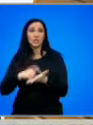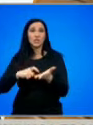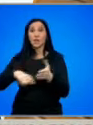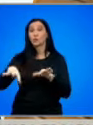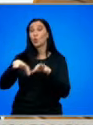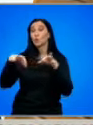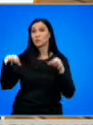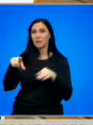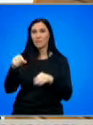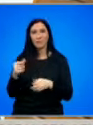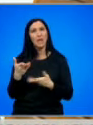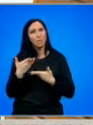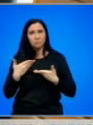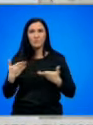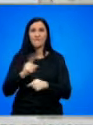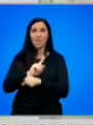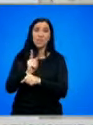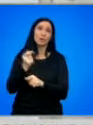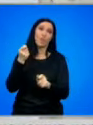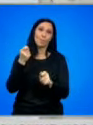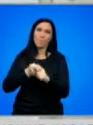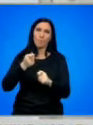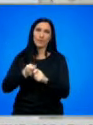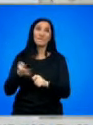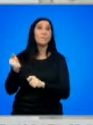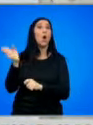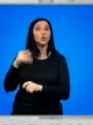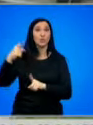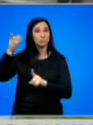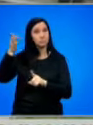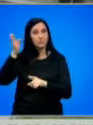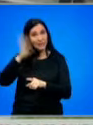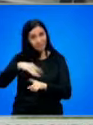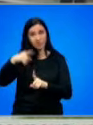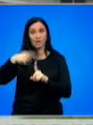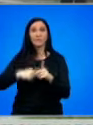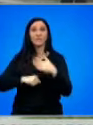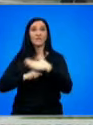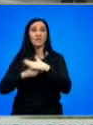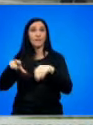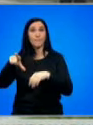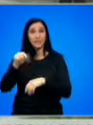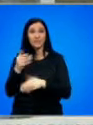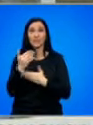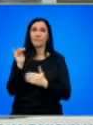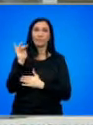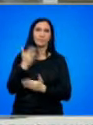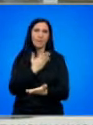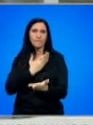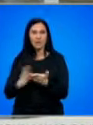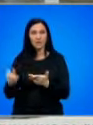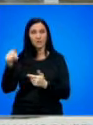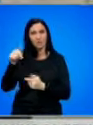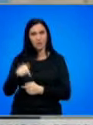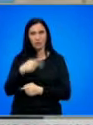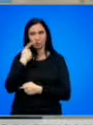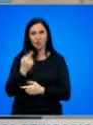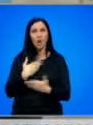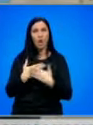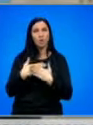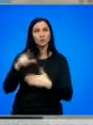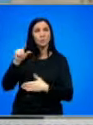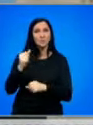размера на пенсията, ние моментално ще коригираме още от следващия месец. Таванът на пенсиите обаче няма да бъде премахнат през тази година.